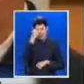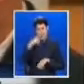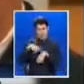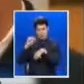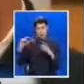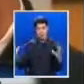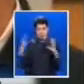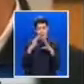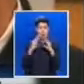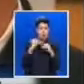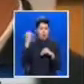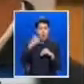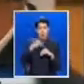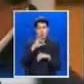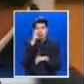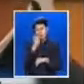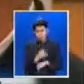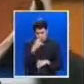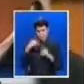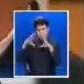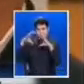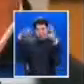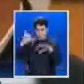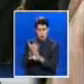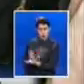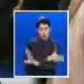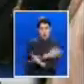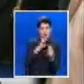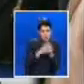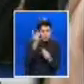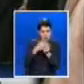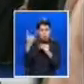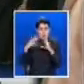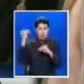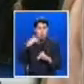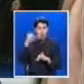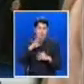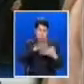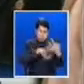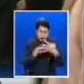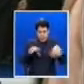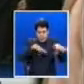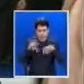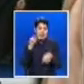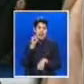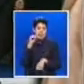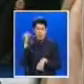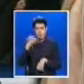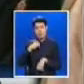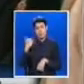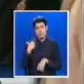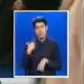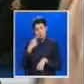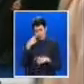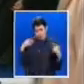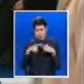ครับการข่าวในประชุมก็จะเข้าดูฝนเราจะประชุมกันทุกอาทิตย์อยู่แล้วเพื่อวางแผนเรื่องการจัดการนะครับสำหรับสถานการณ์ของ